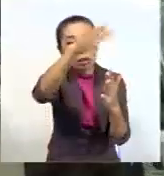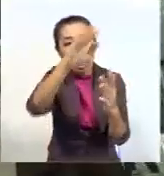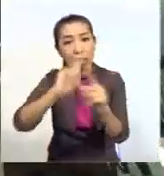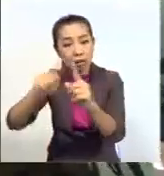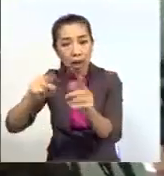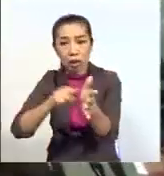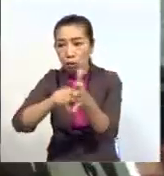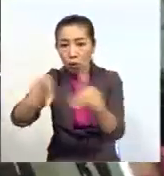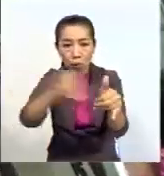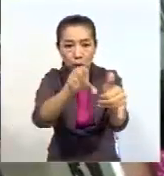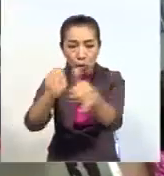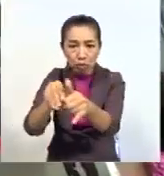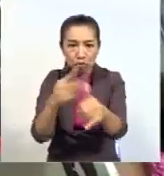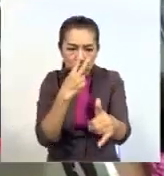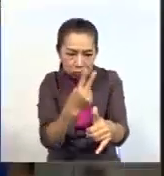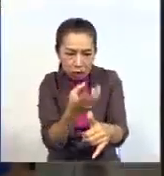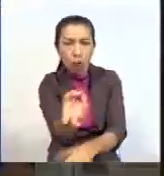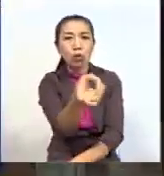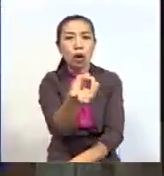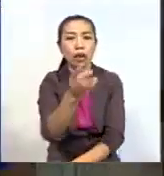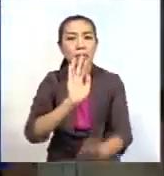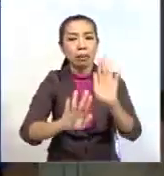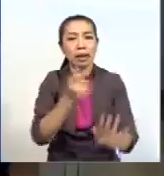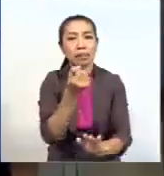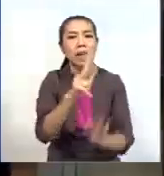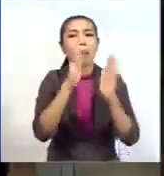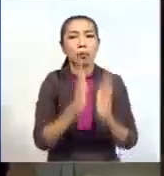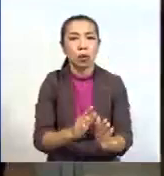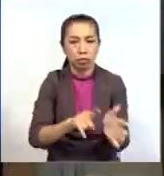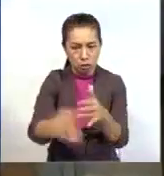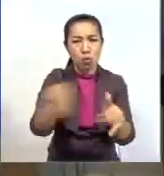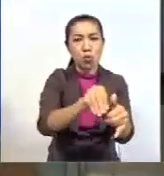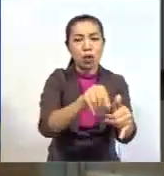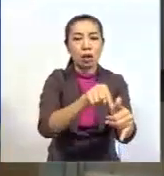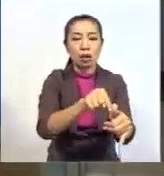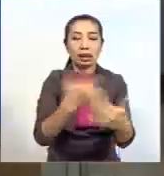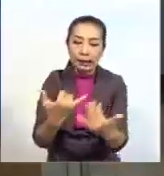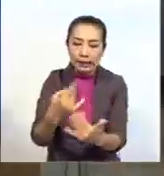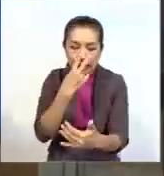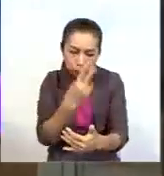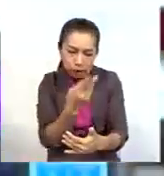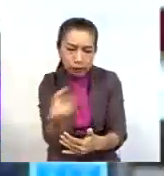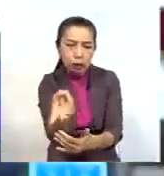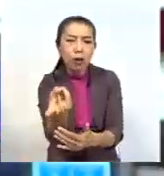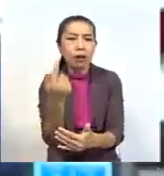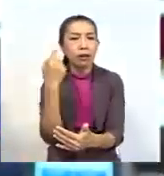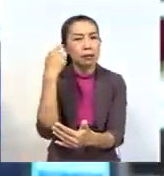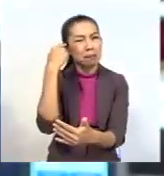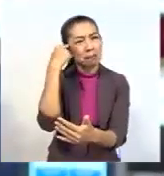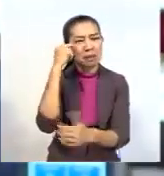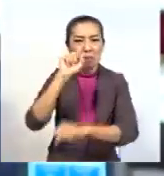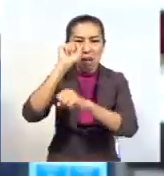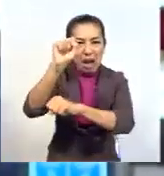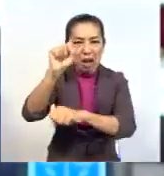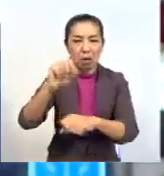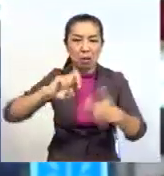ที่มีการยืนยันตัวเลขที่ต่ำเนี่ยก็อยู่ที่13คนซึ่งขณะนี้เหตุผลก็ถือว่ายังไม่เพียงพอที่ประกาศ